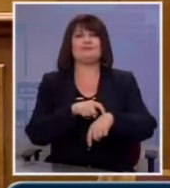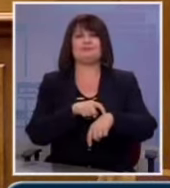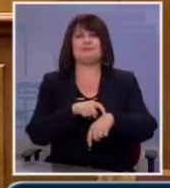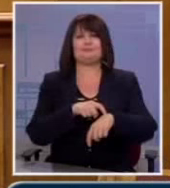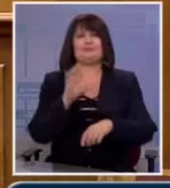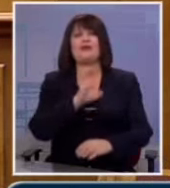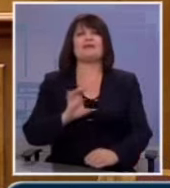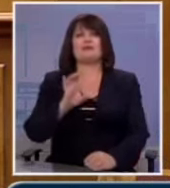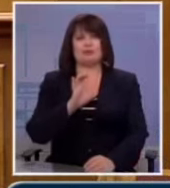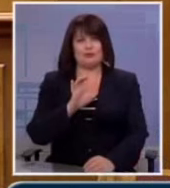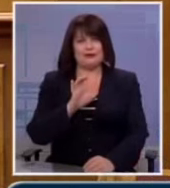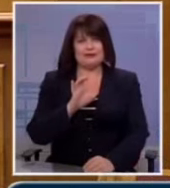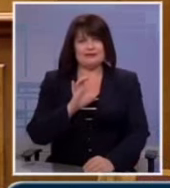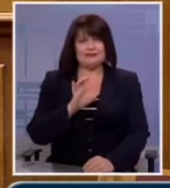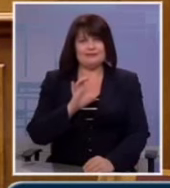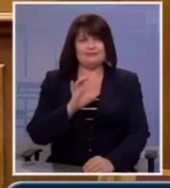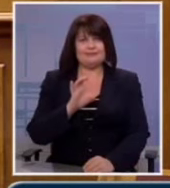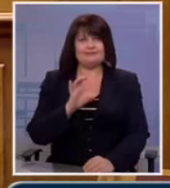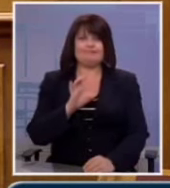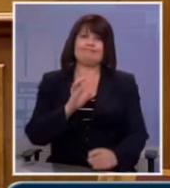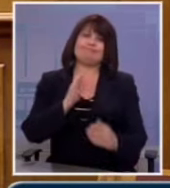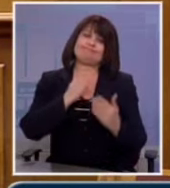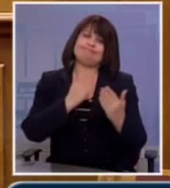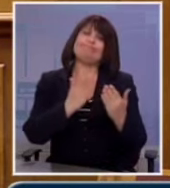η Ευρώπη ακουμπά στην Ελλάδα.